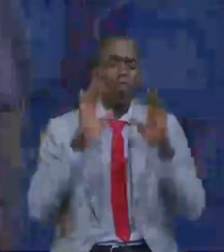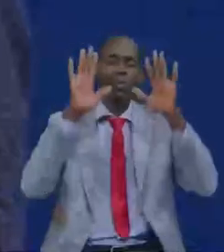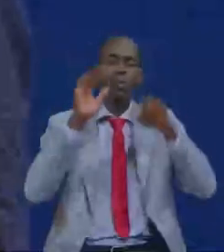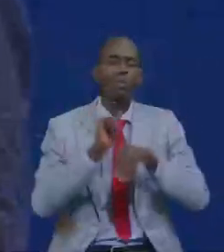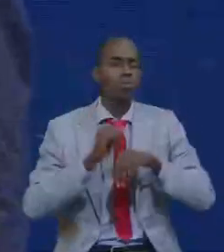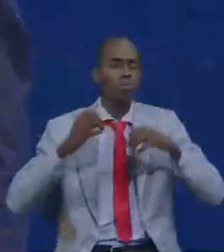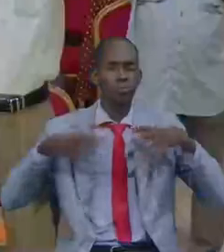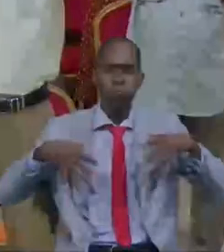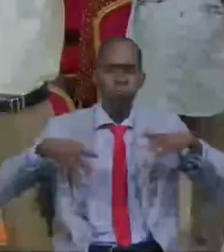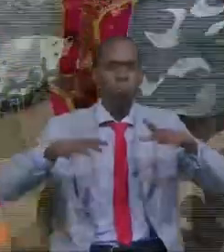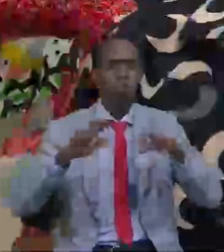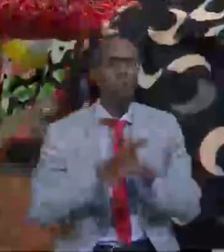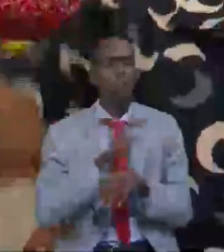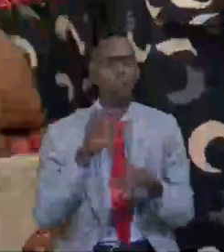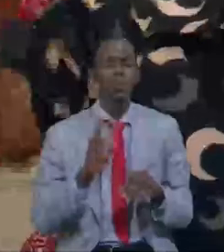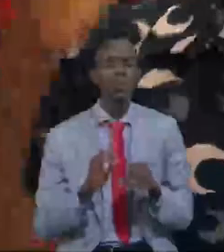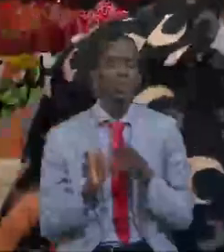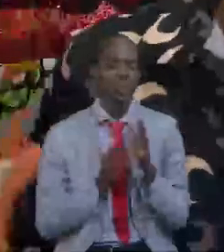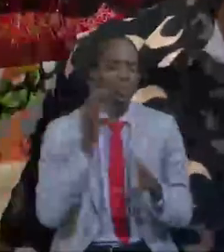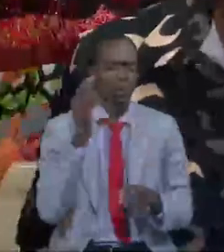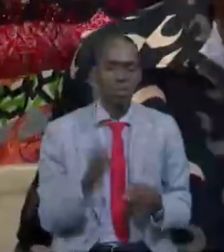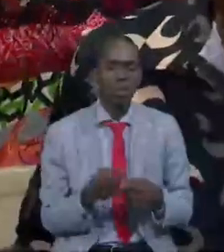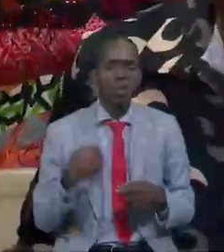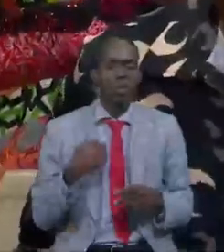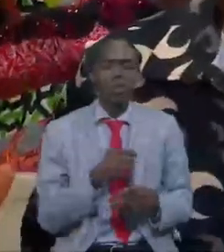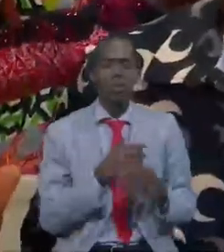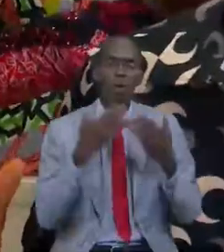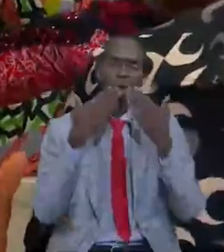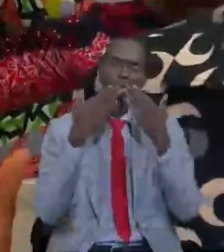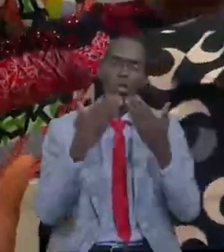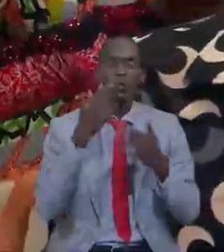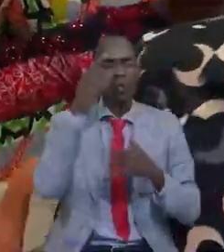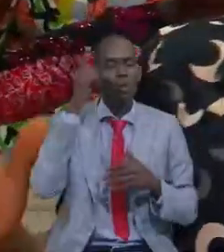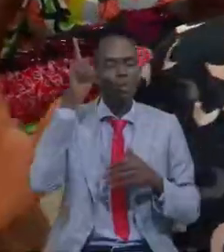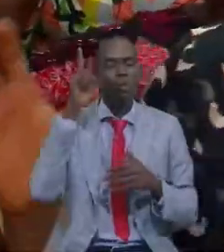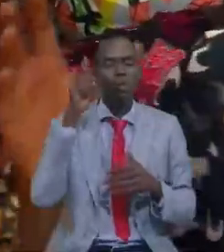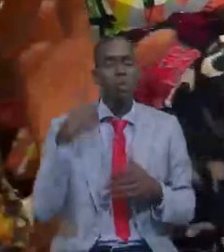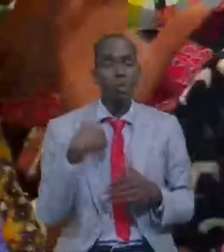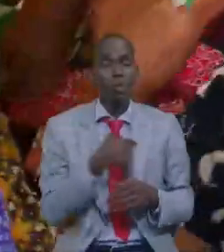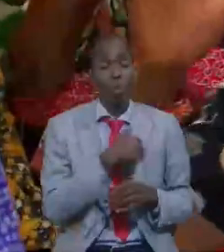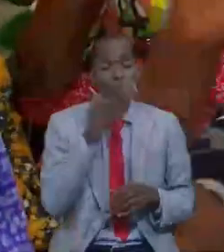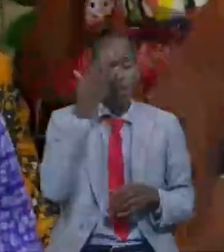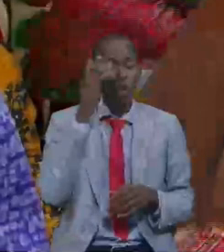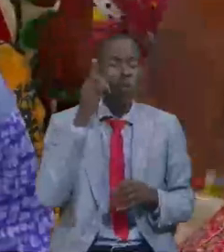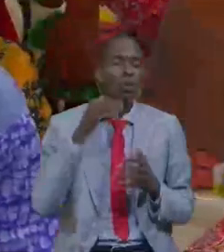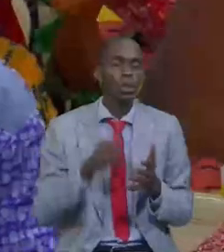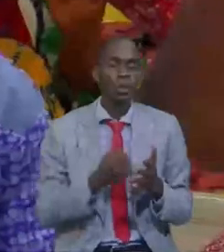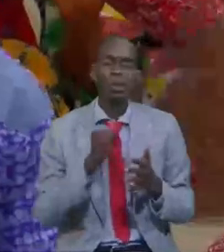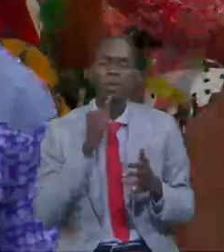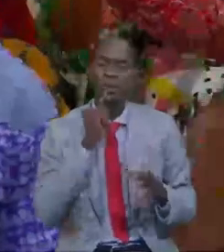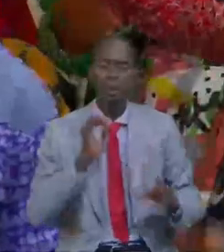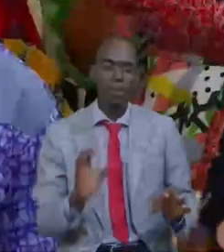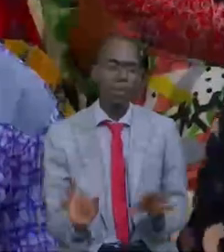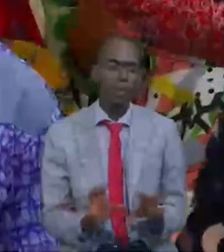de Jésus. Nous te remercions, Seigneur, parce que nous savons que c'est fait. Au